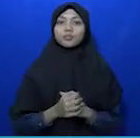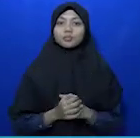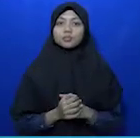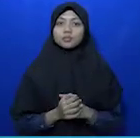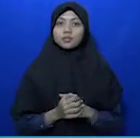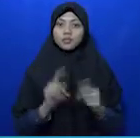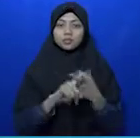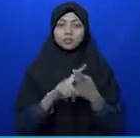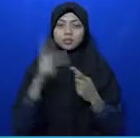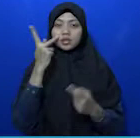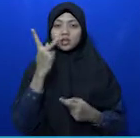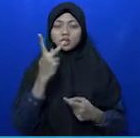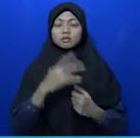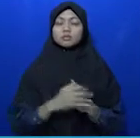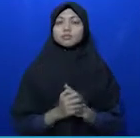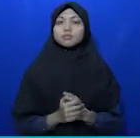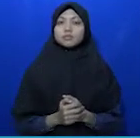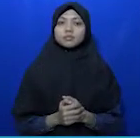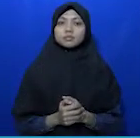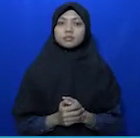Kalau teman-teman melihat,